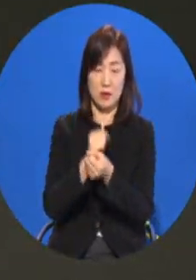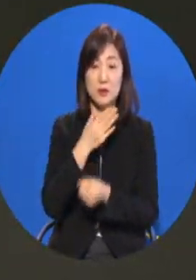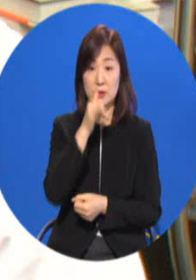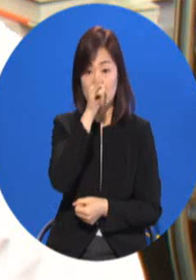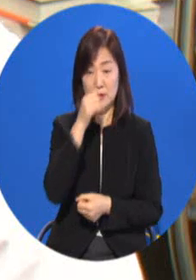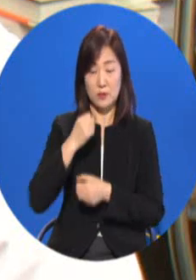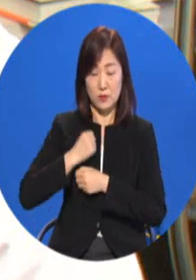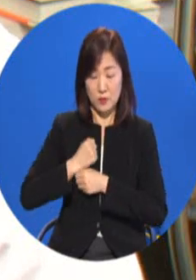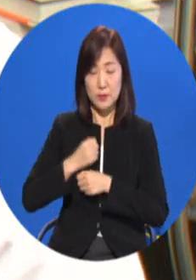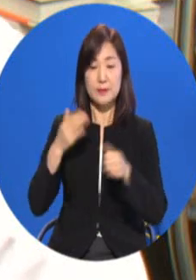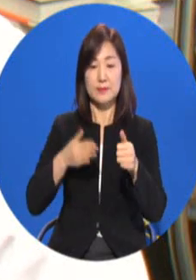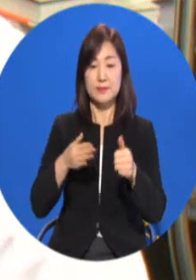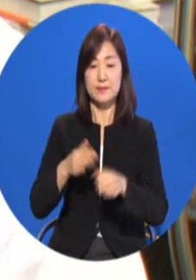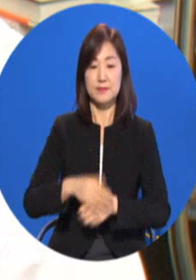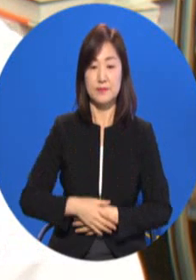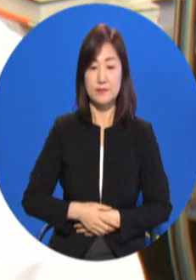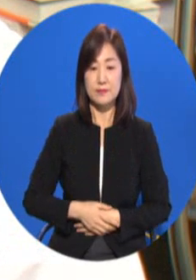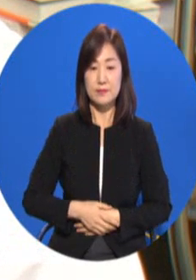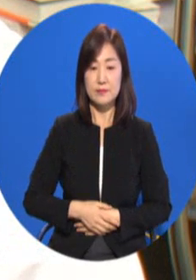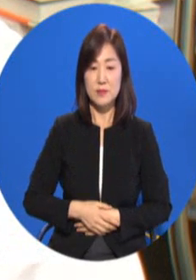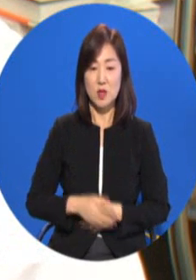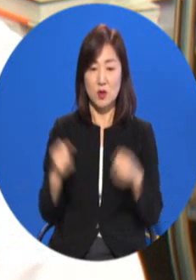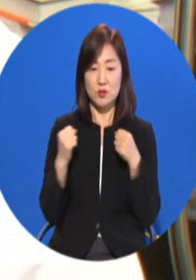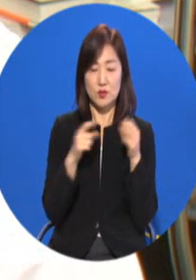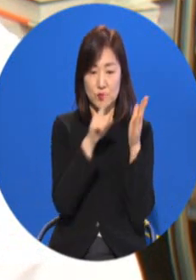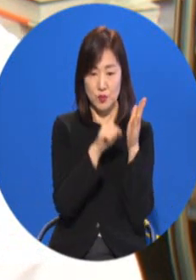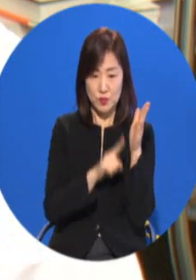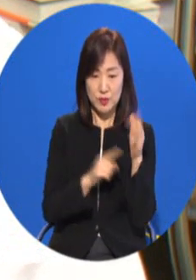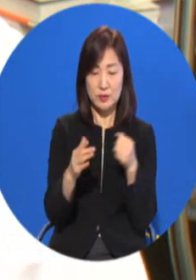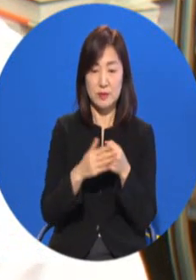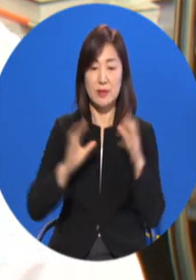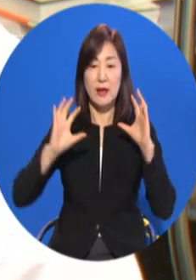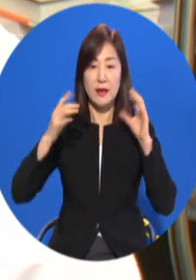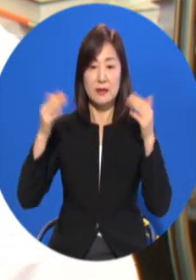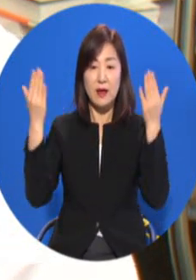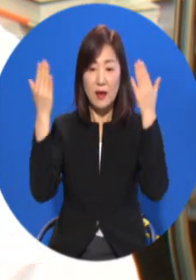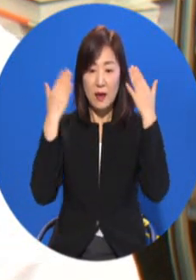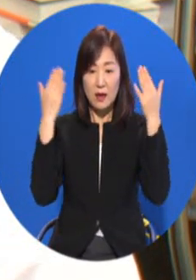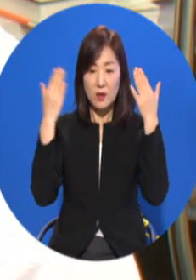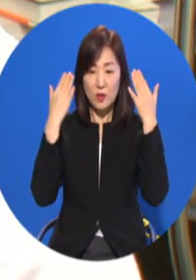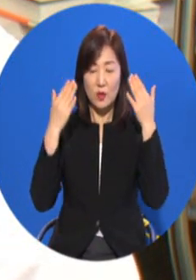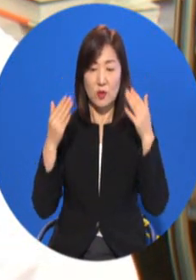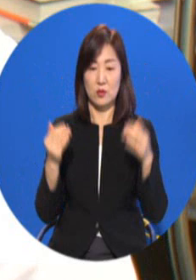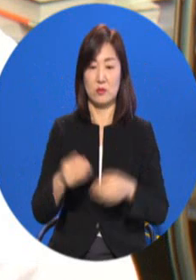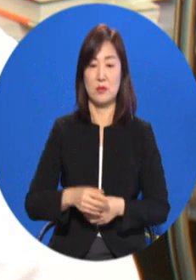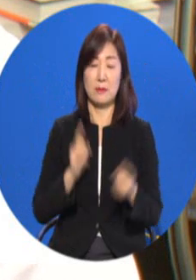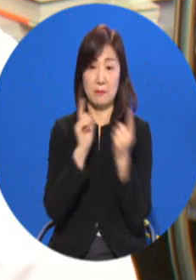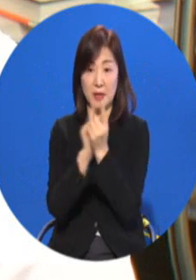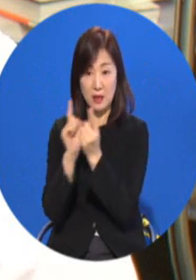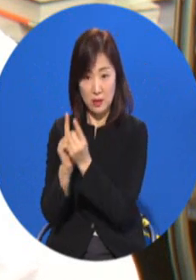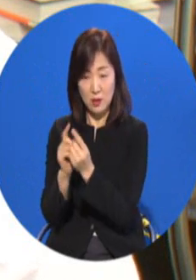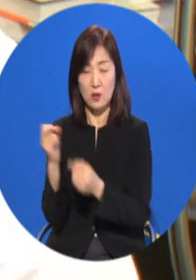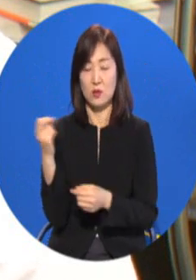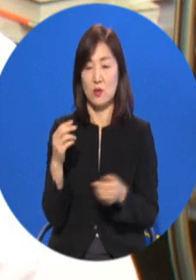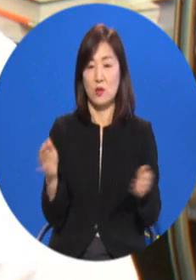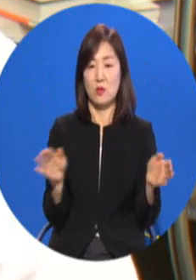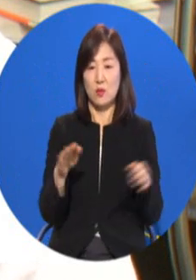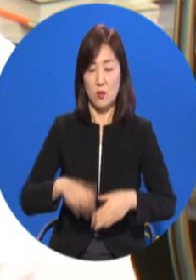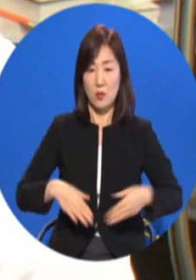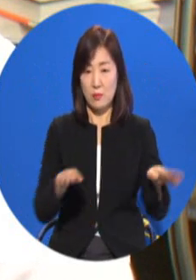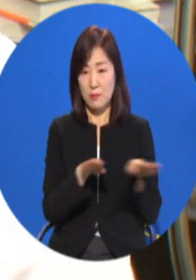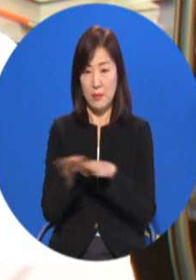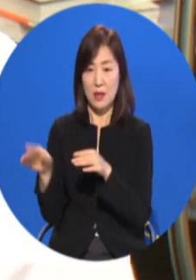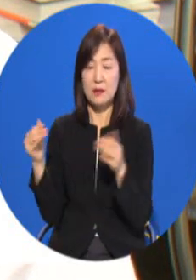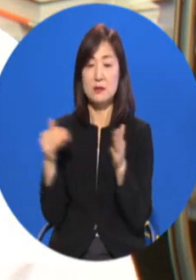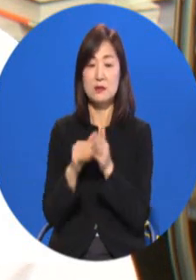당부했습니다. 더 기온이 낮아지면서 아이들이 이렇게 학교나 이런 데서 만나게 되면 봄방학이나 이런 걸 끝나고라도